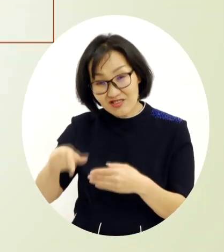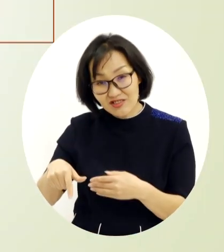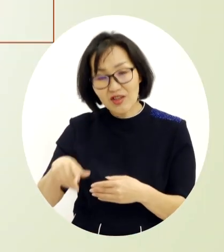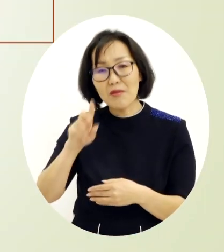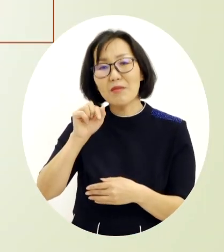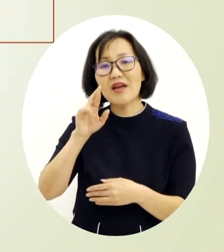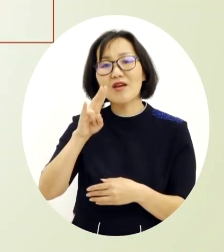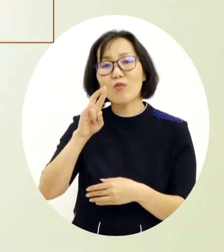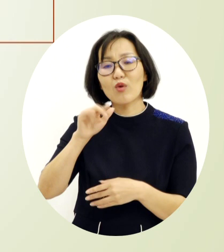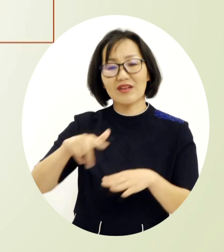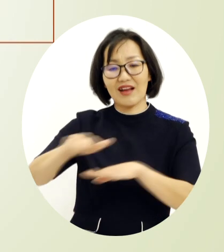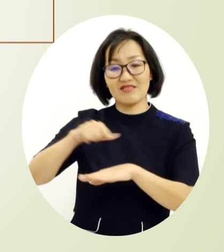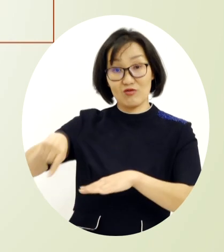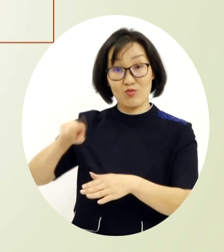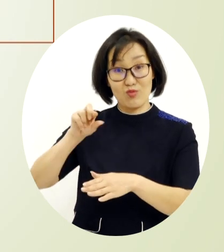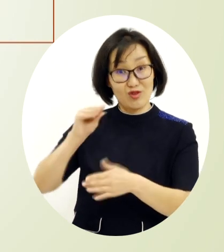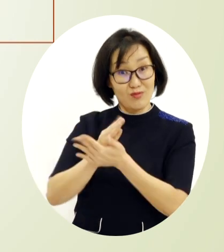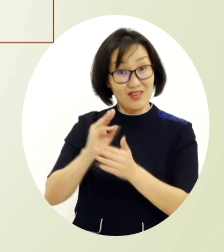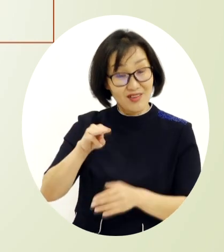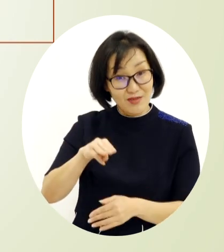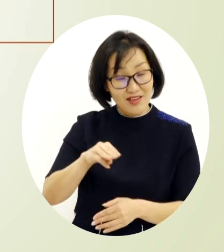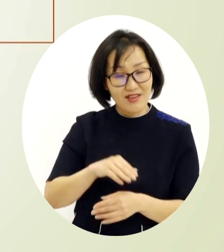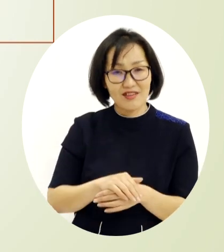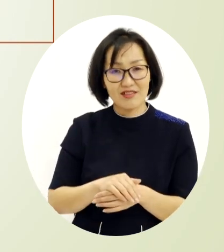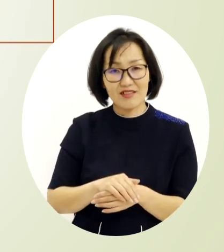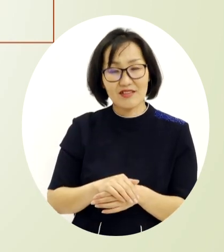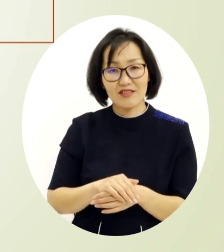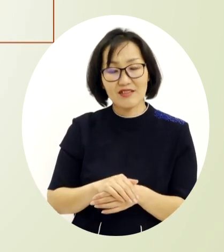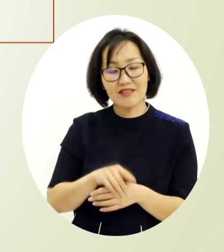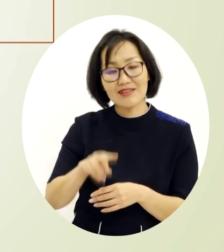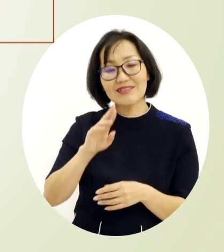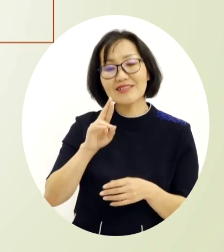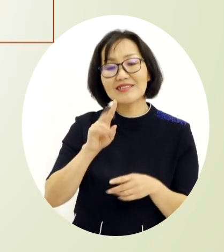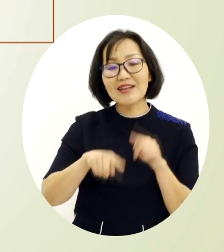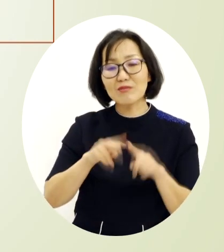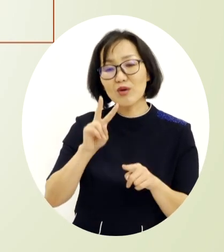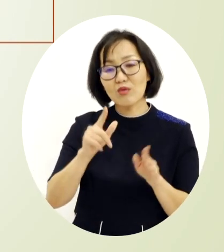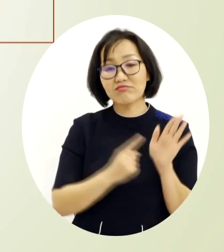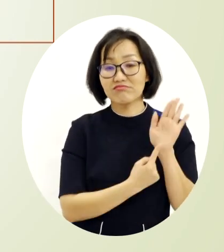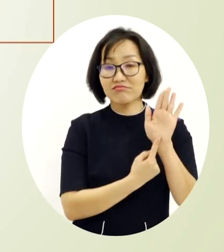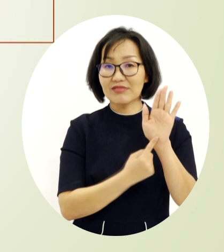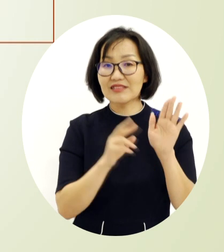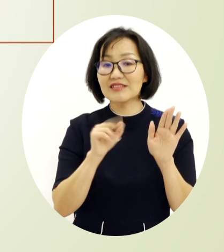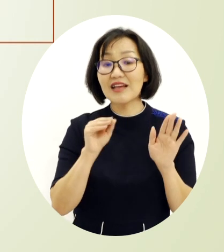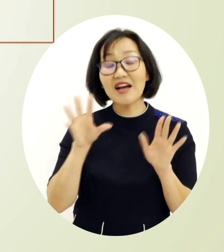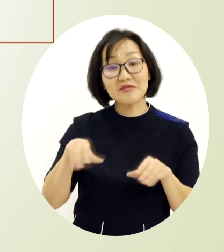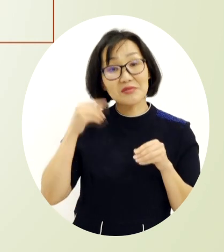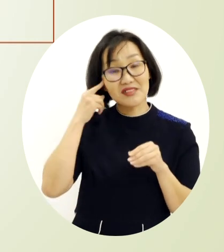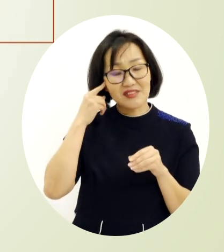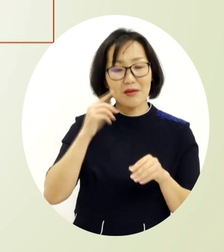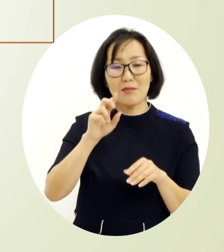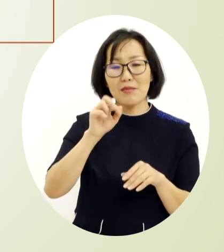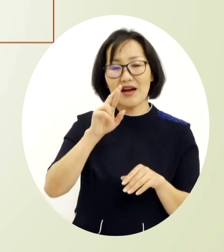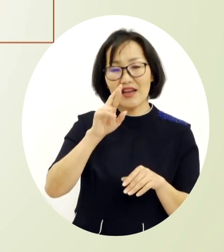булгийн талд болж байна. Энийг бид нар ямар үгээр яаж мэдэж авсан бэ гэхээр